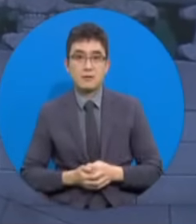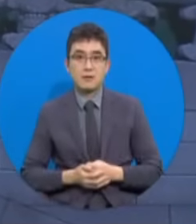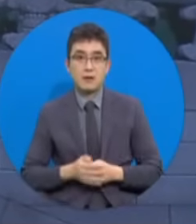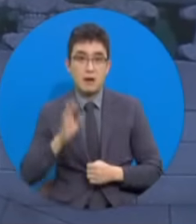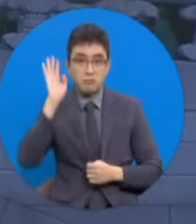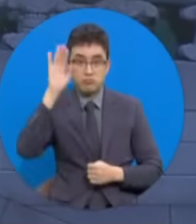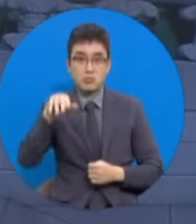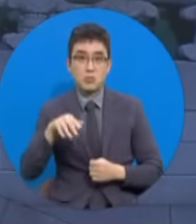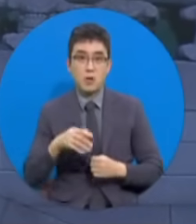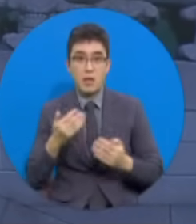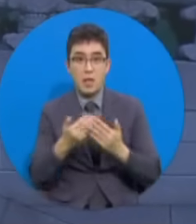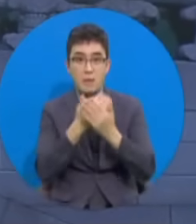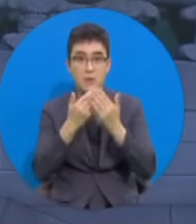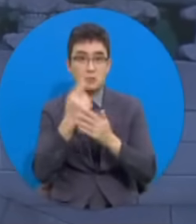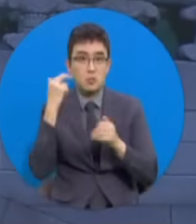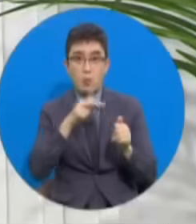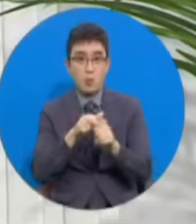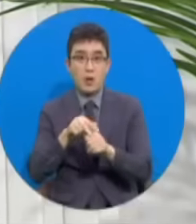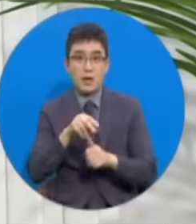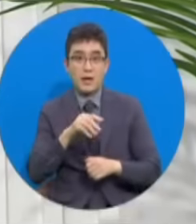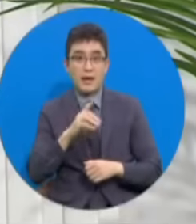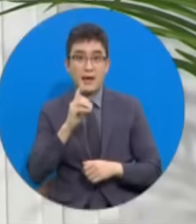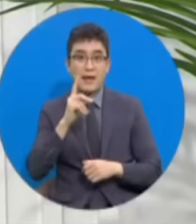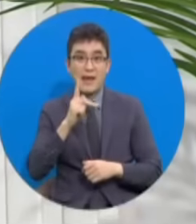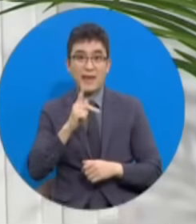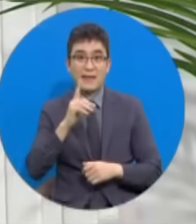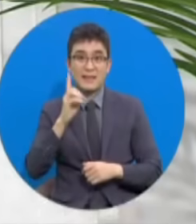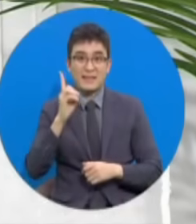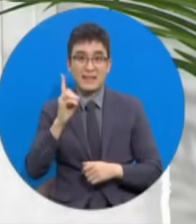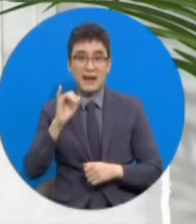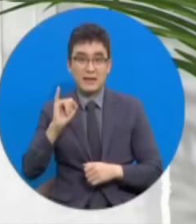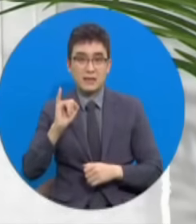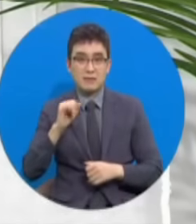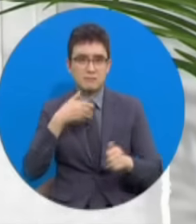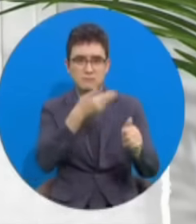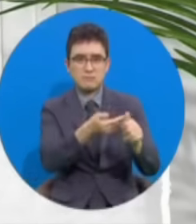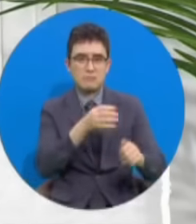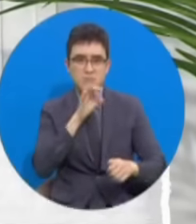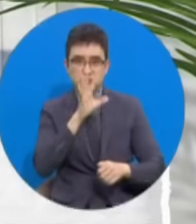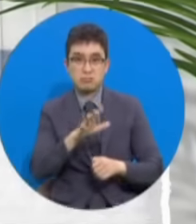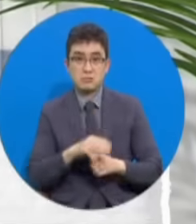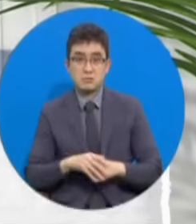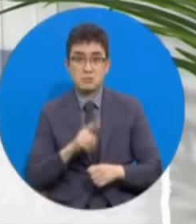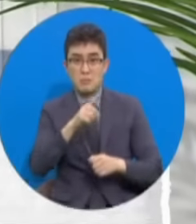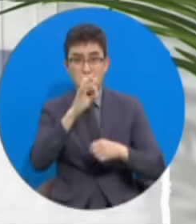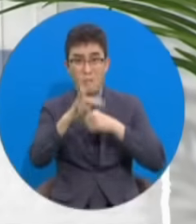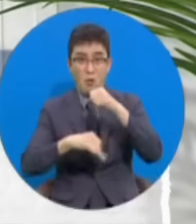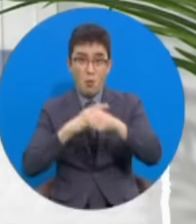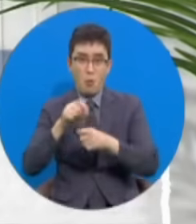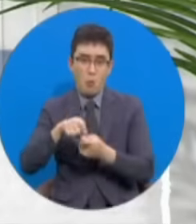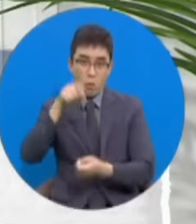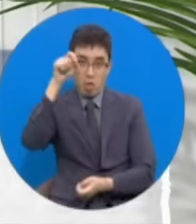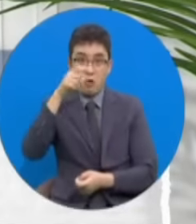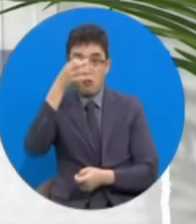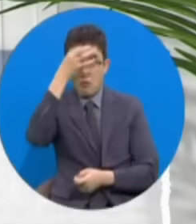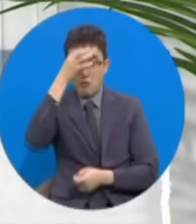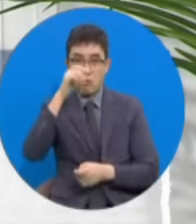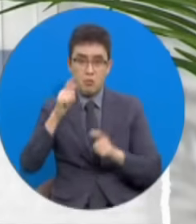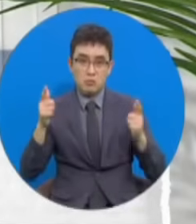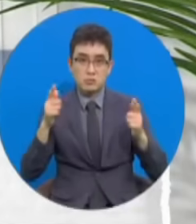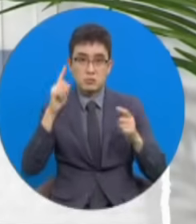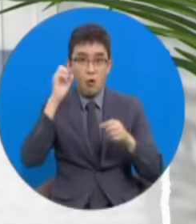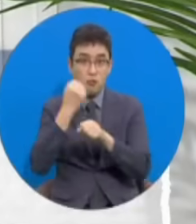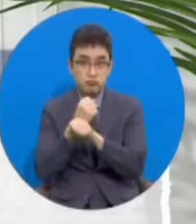앞으로 개발 정보 주면 안 됩니다. KDI가 연구를 못하게 해야 됩니다. KDI가 몇 년 동안 연구를 해왔는데 갑자기